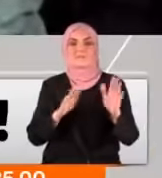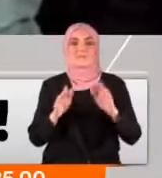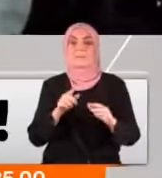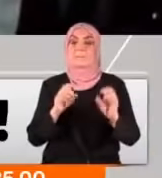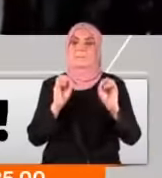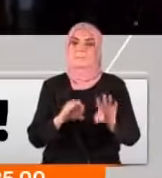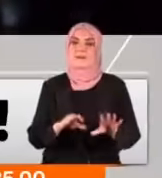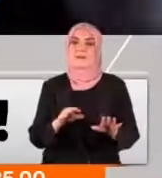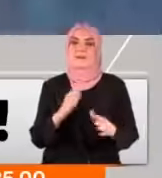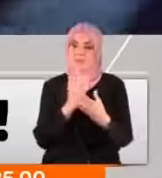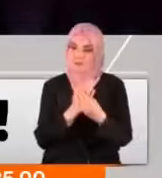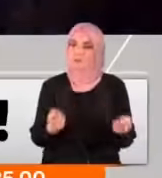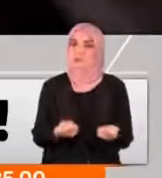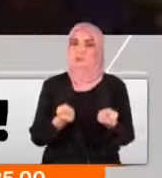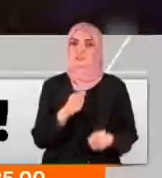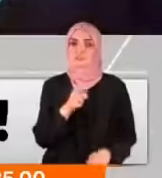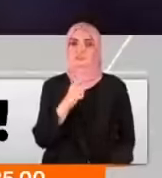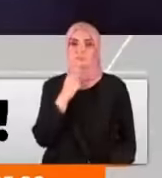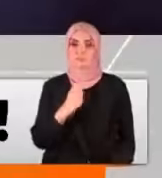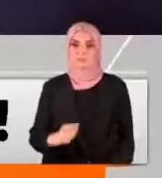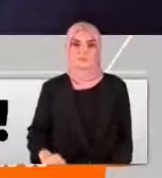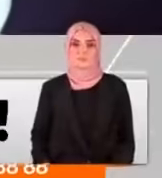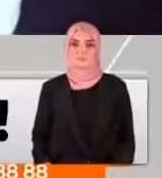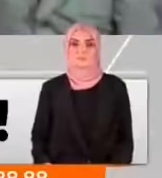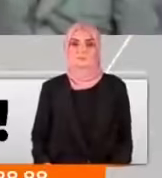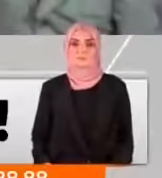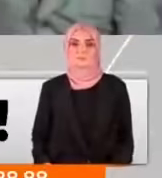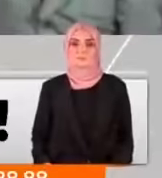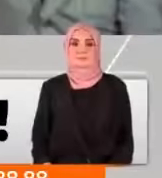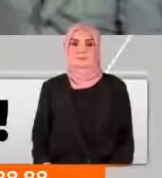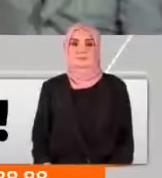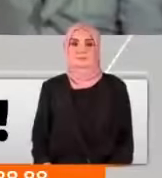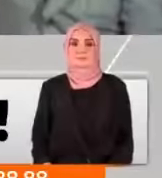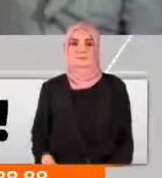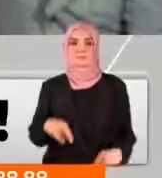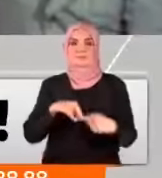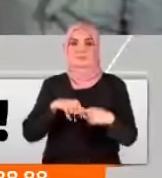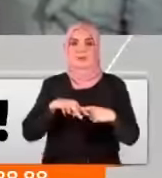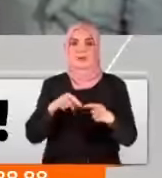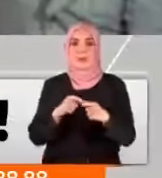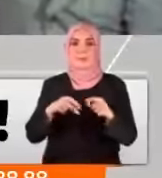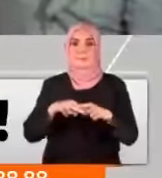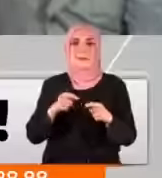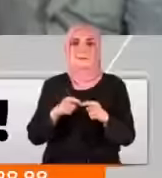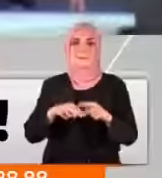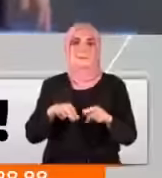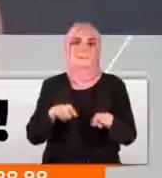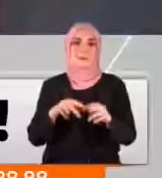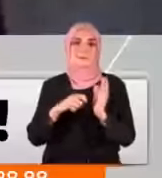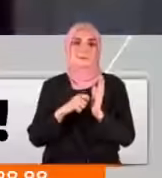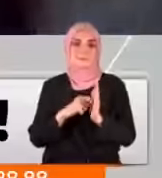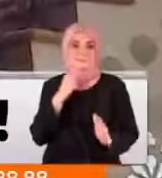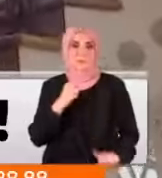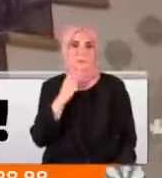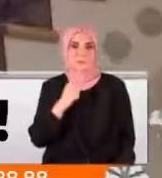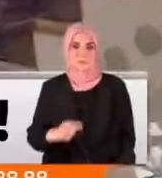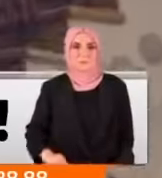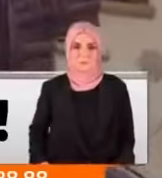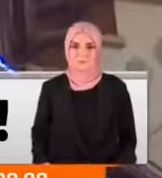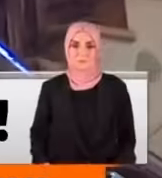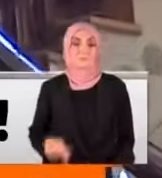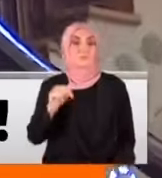zaman ne diyordunuz? Hababam, hababam, güm güm güm. Hababam, güm güm güm. Hababam, güm güm güm.